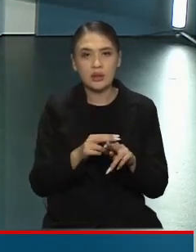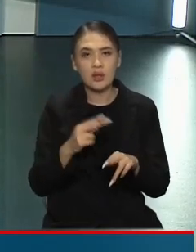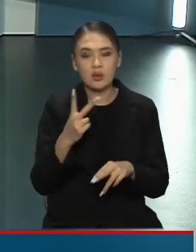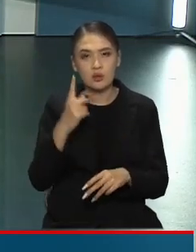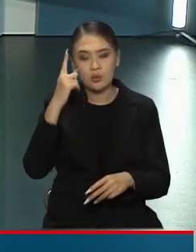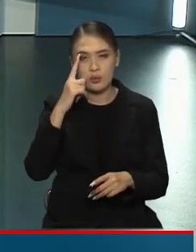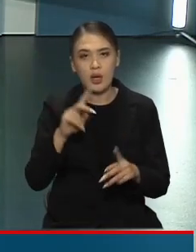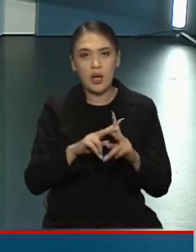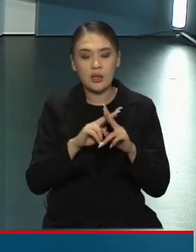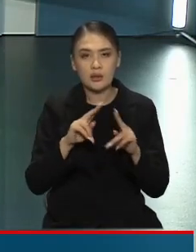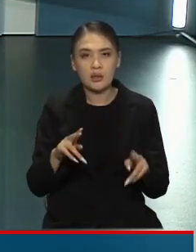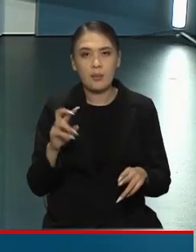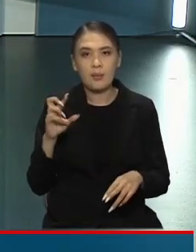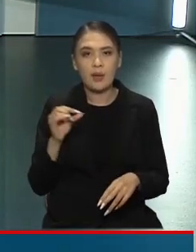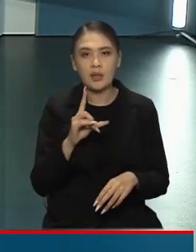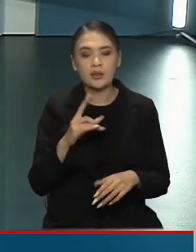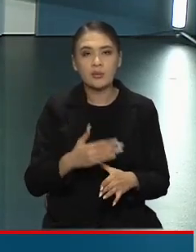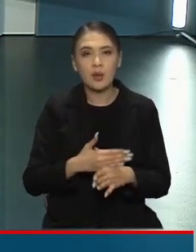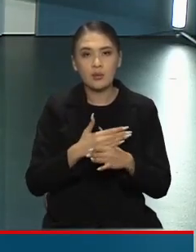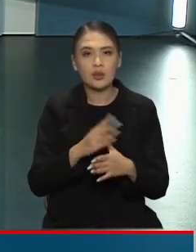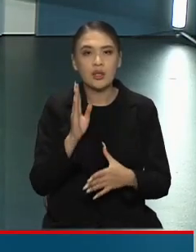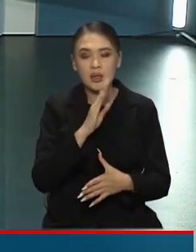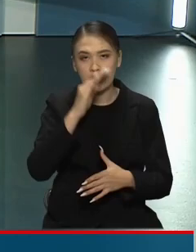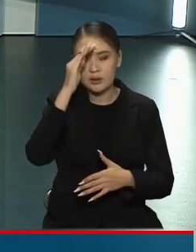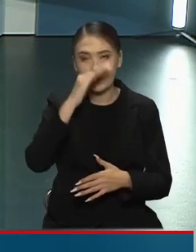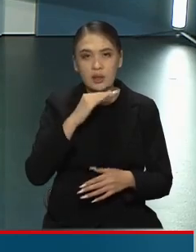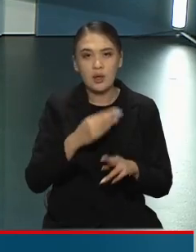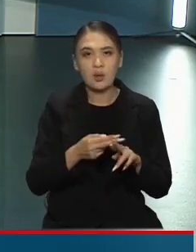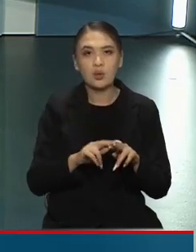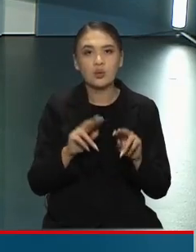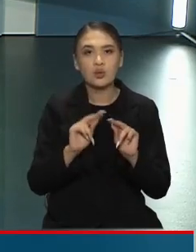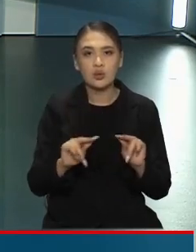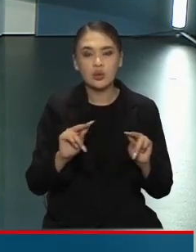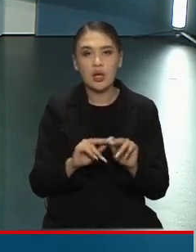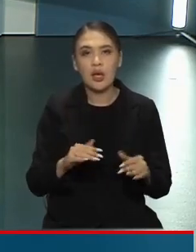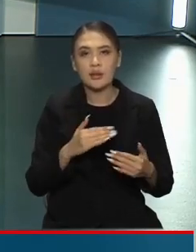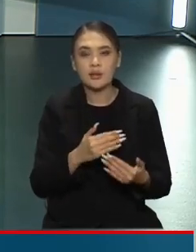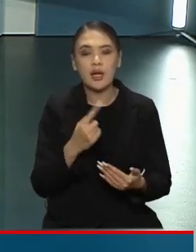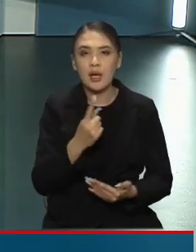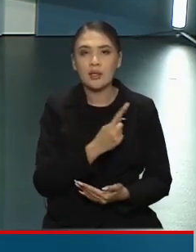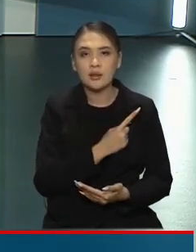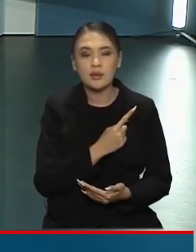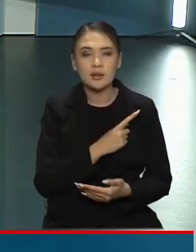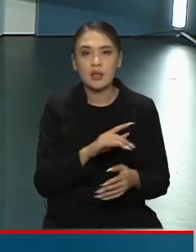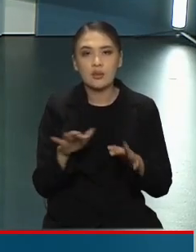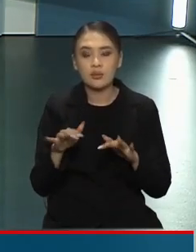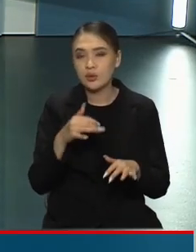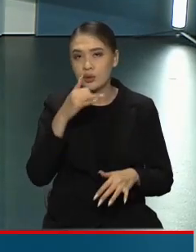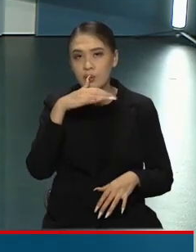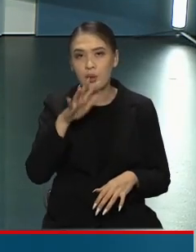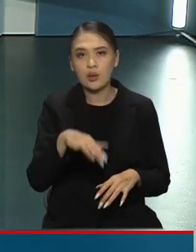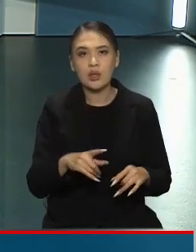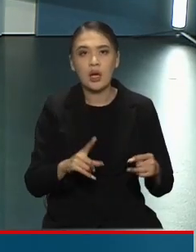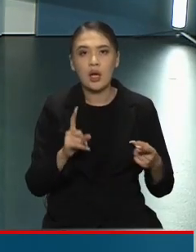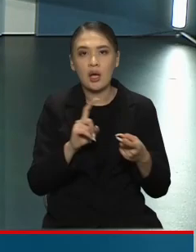Без помощи родителей учителя от них не справятся никак. То есть то же самое